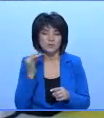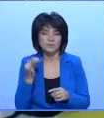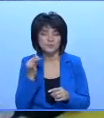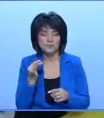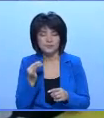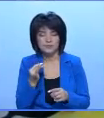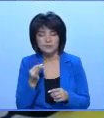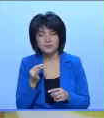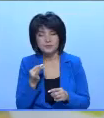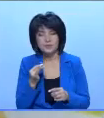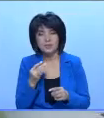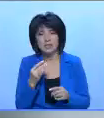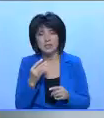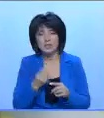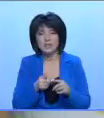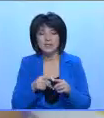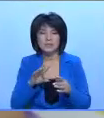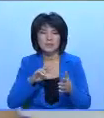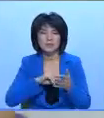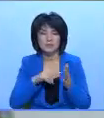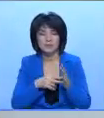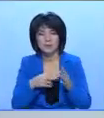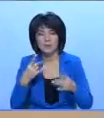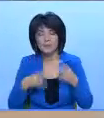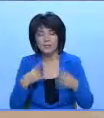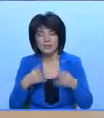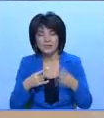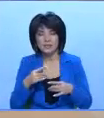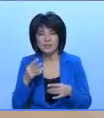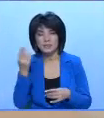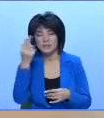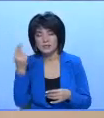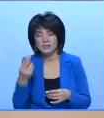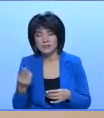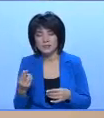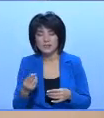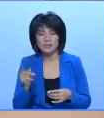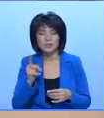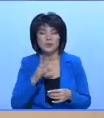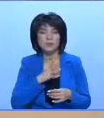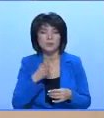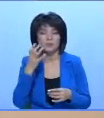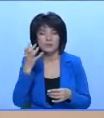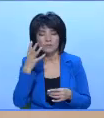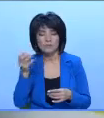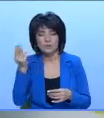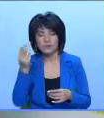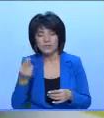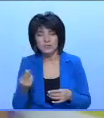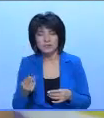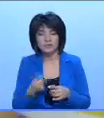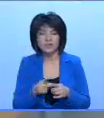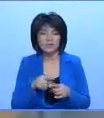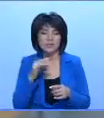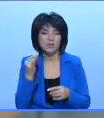ойын-сауық бағдарламасында үстел ойындары мен сурет салу жұмыстары да жүзеге асырылды. Өзара қарым-қатынас үшін жиналғандар бейнелеу өнерінің жарқын әлеміне қалам